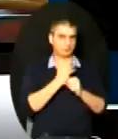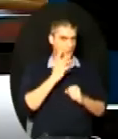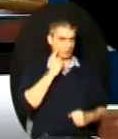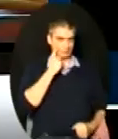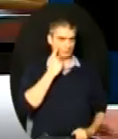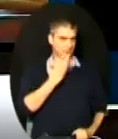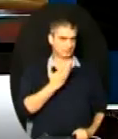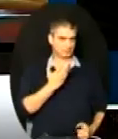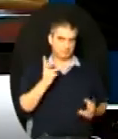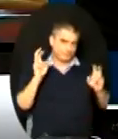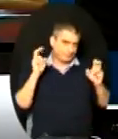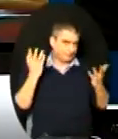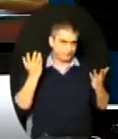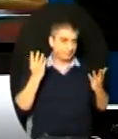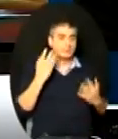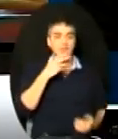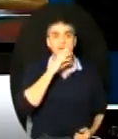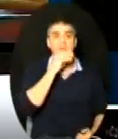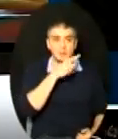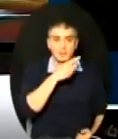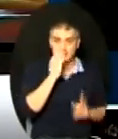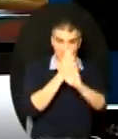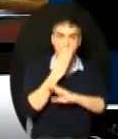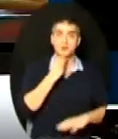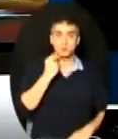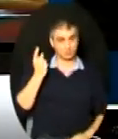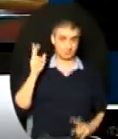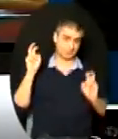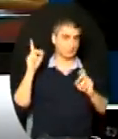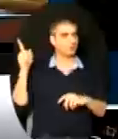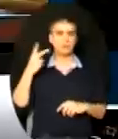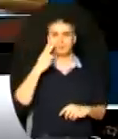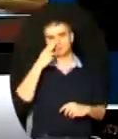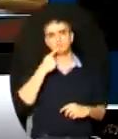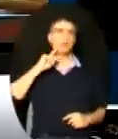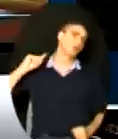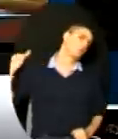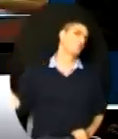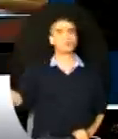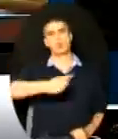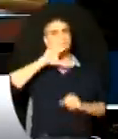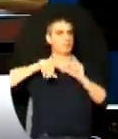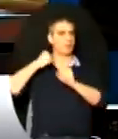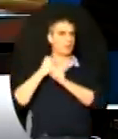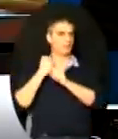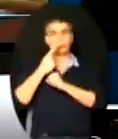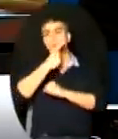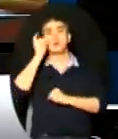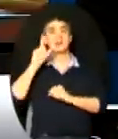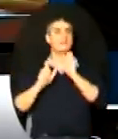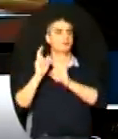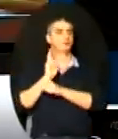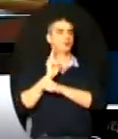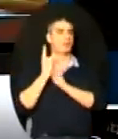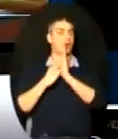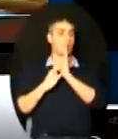משעשע במרכאות, כי כשמדובר על הטרור היהודי, מה שנקרא, אז מנסים לצבוע מגזר שלם, מאות אלפי אנשים שומרי